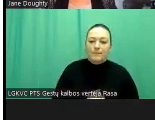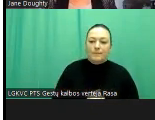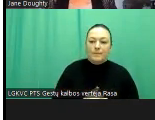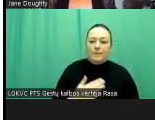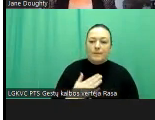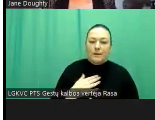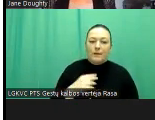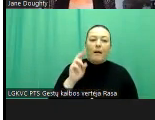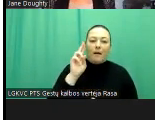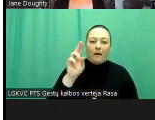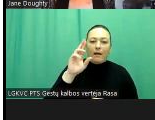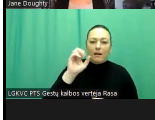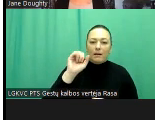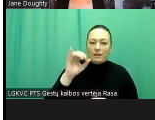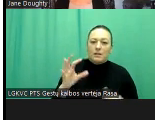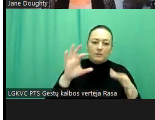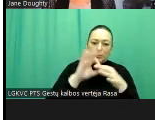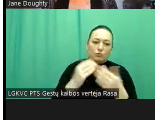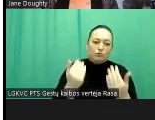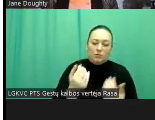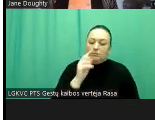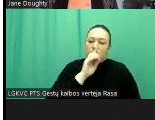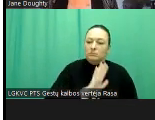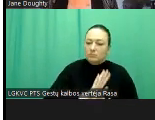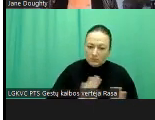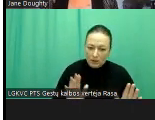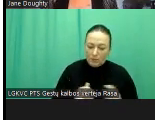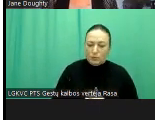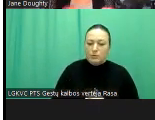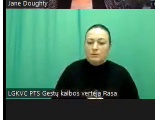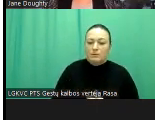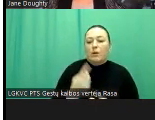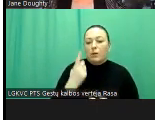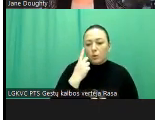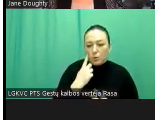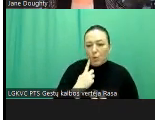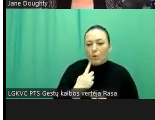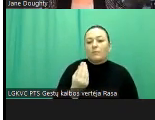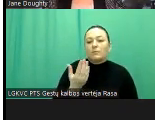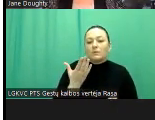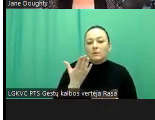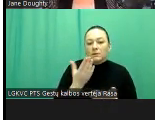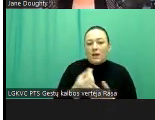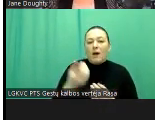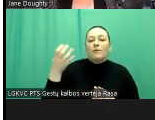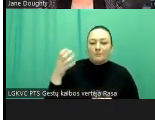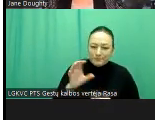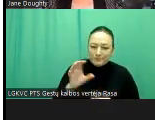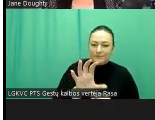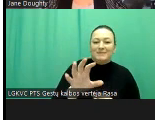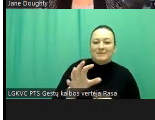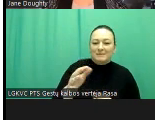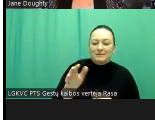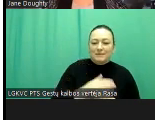Manau, kad Krisas šiandien prie mūsų neprisijungs. Bet mes norėjome pasidalinti jūsų šią skaidrę, nes aš žinau,